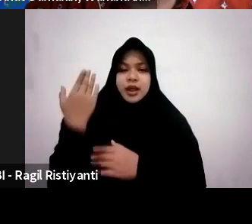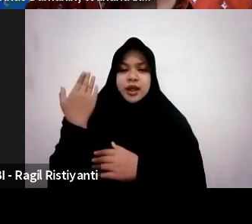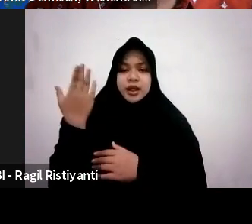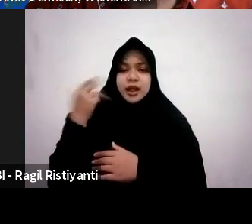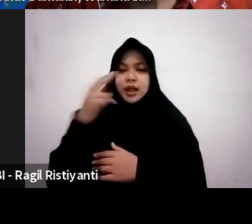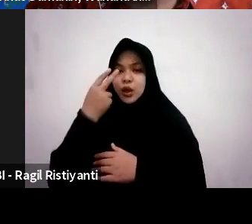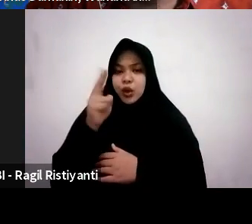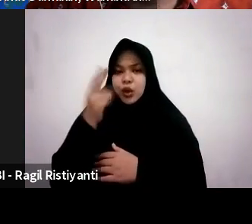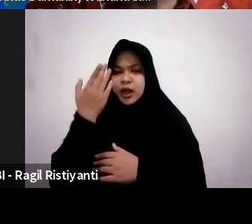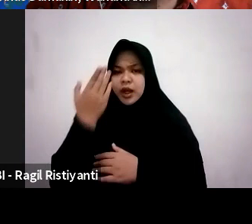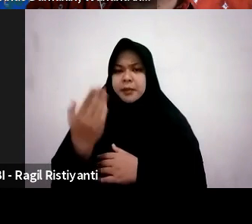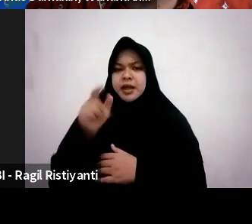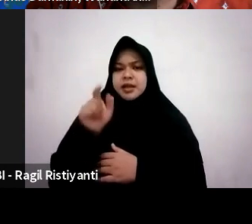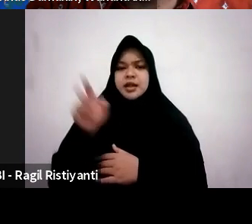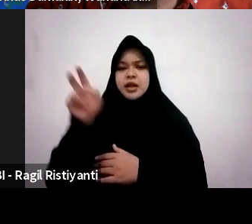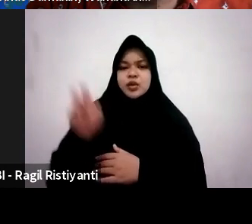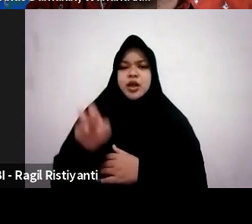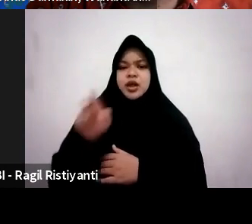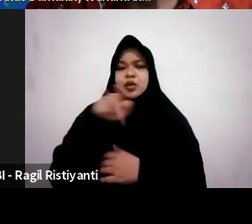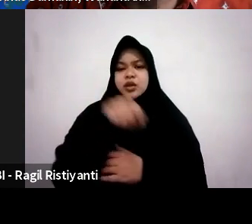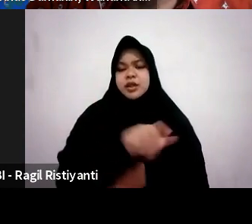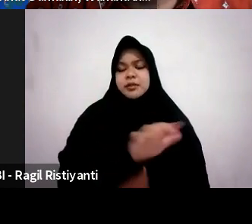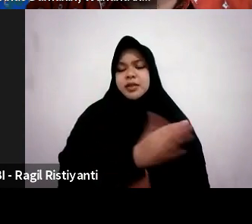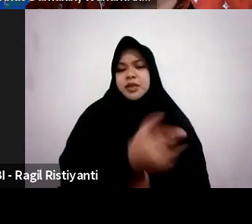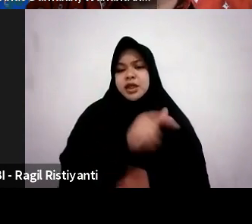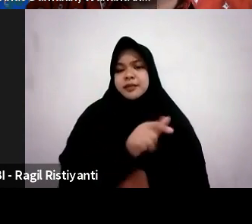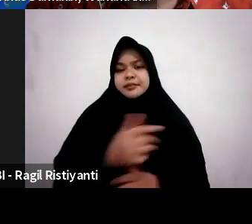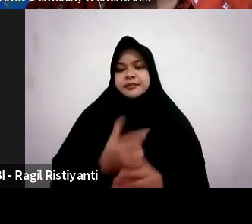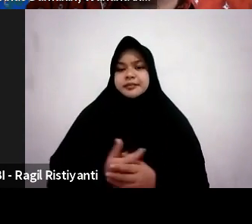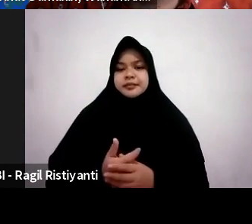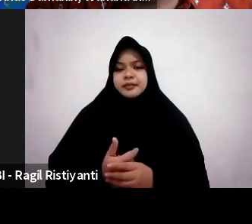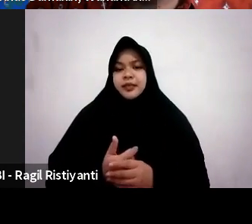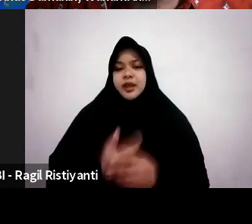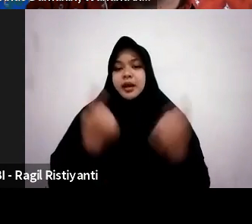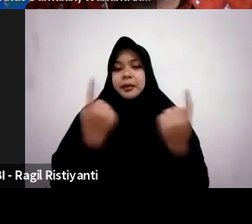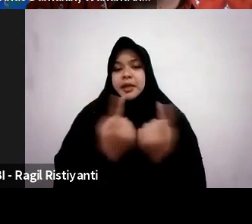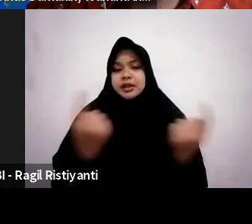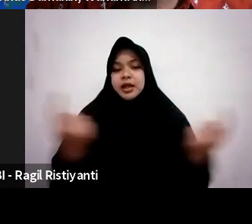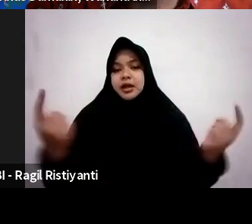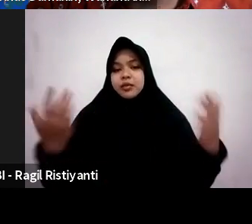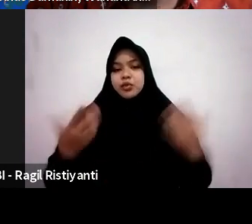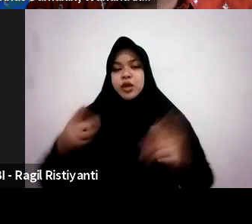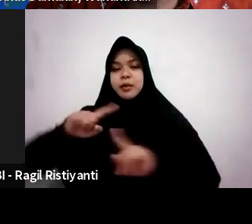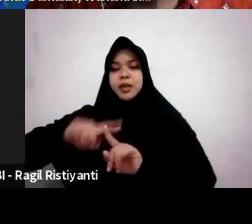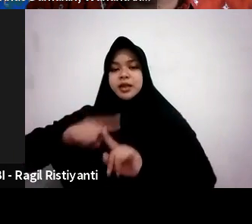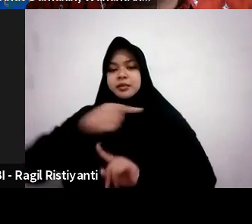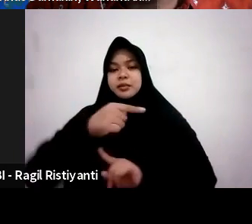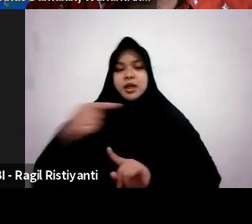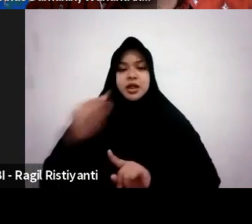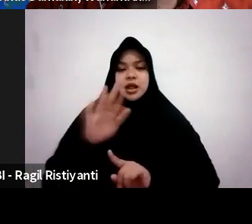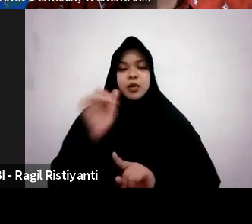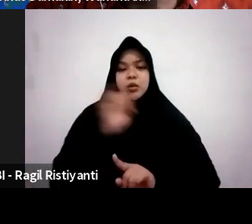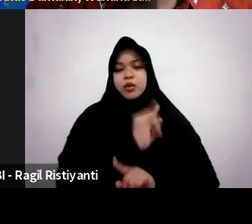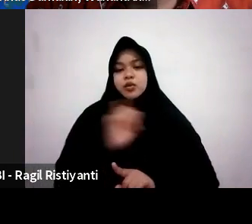Kenapa di sana bisa begitu kenapa di sini bisa begini dan masing-masing itu punya plus minus saya kira jadi tidak perlu ada yang